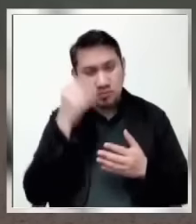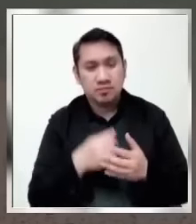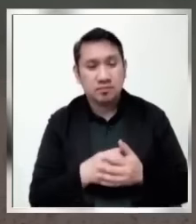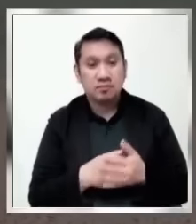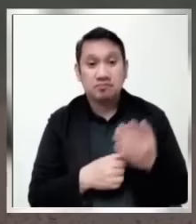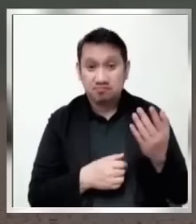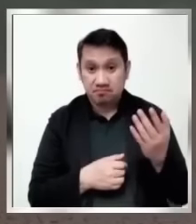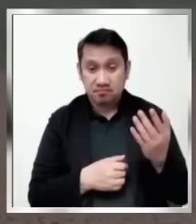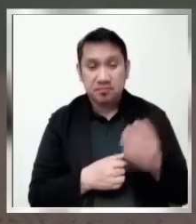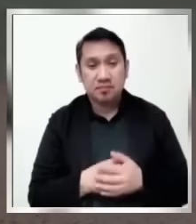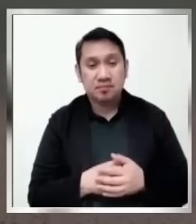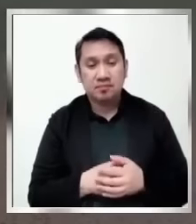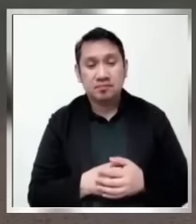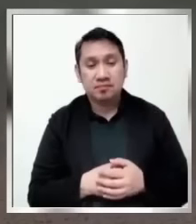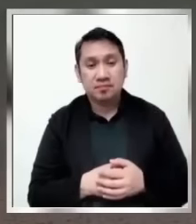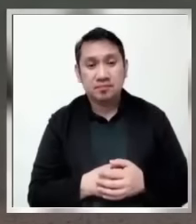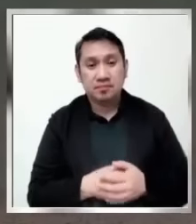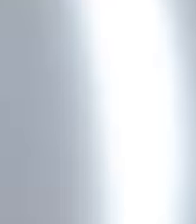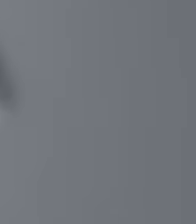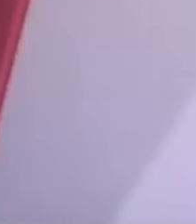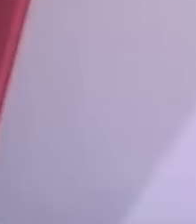kayo 24 oras.